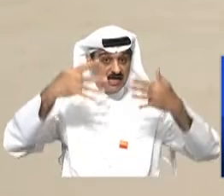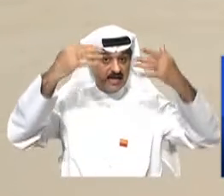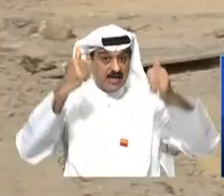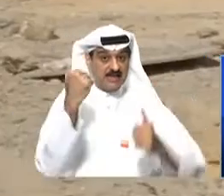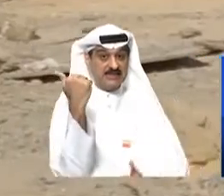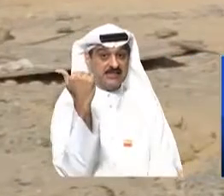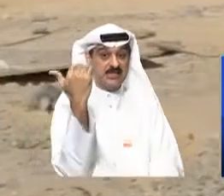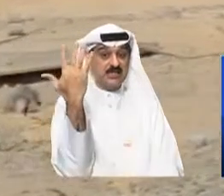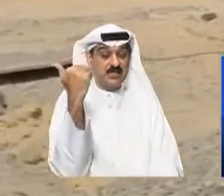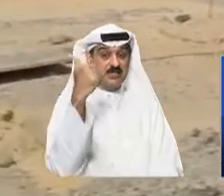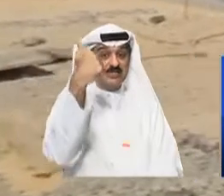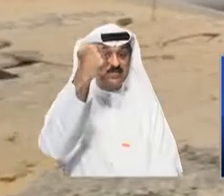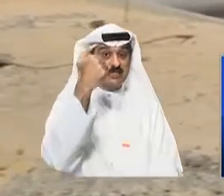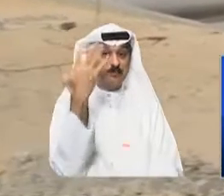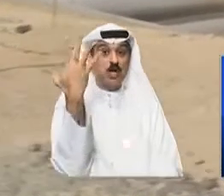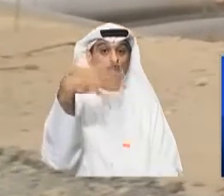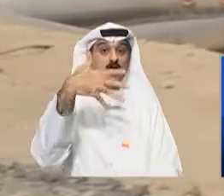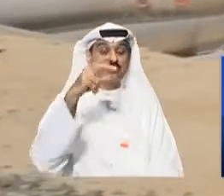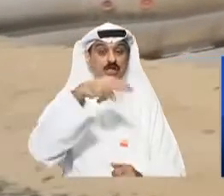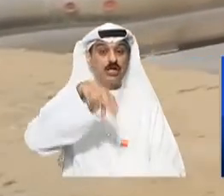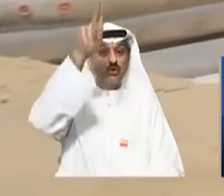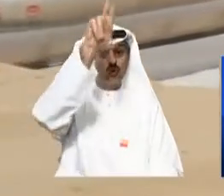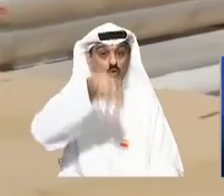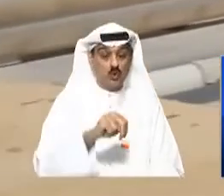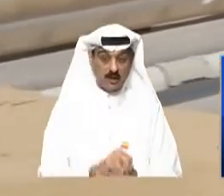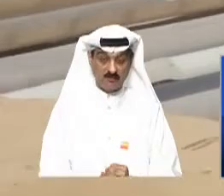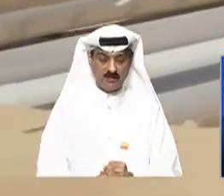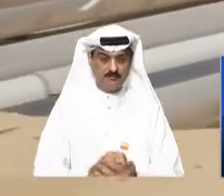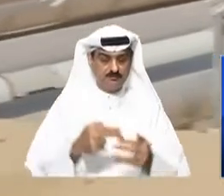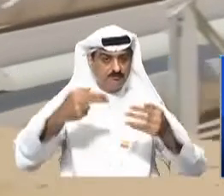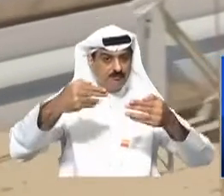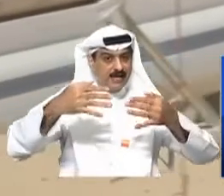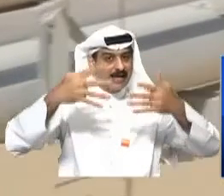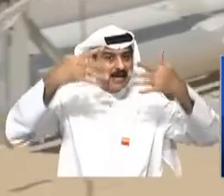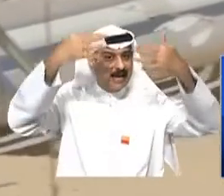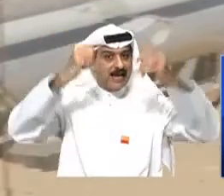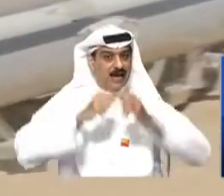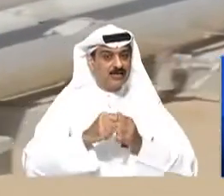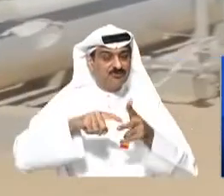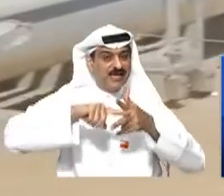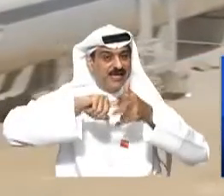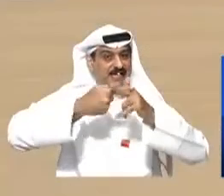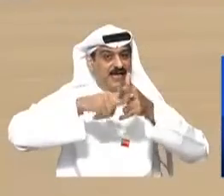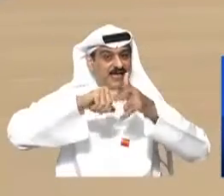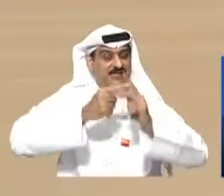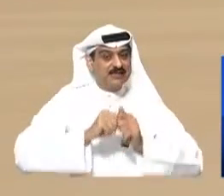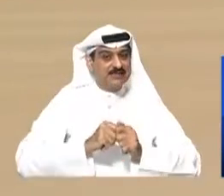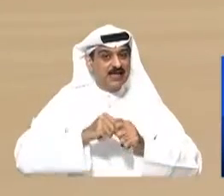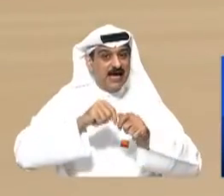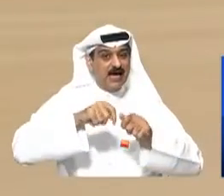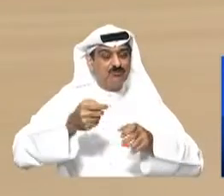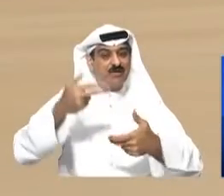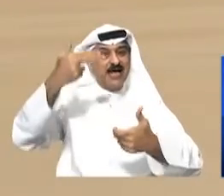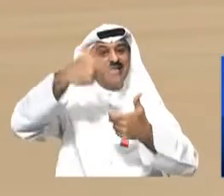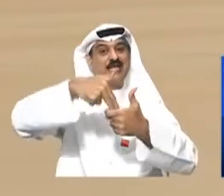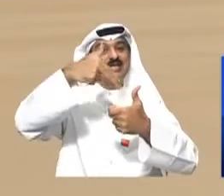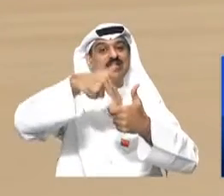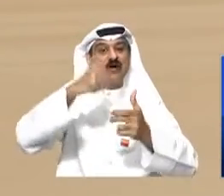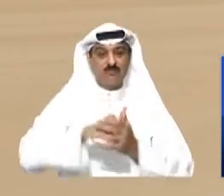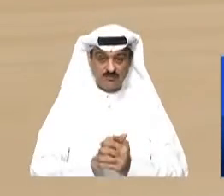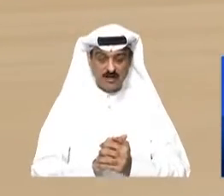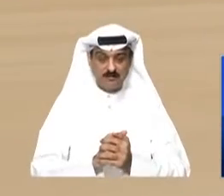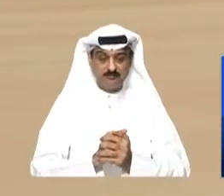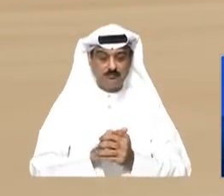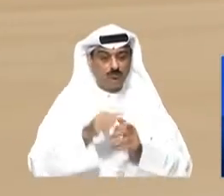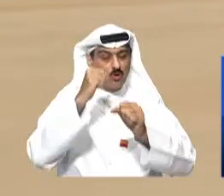650 دولار واستخدام غاز البروبان والبيوتان في صناعه البتروكيماويات اضافه الى